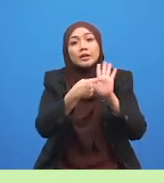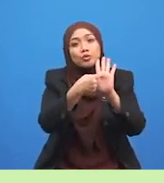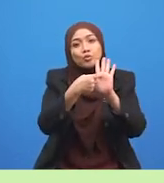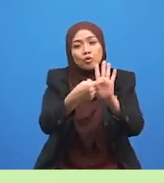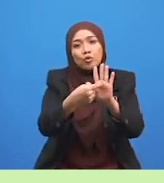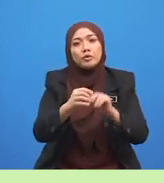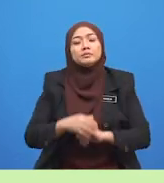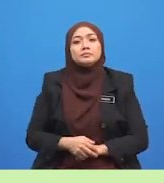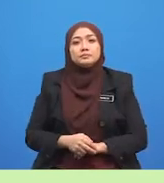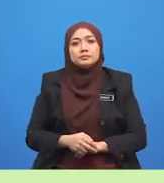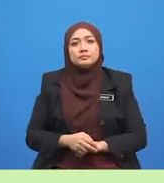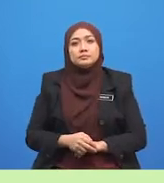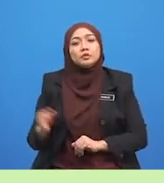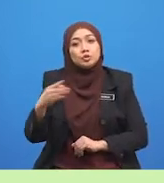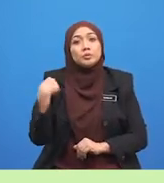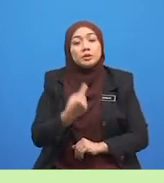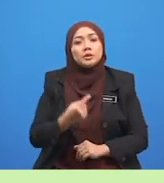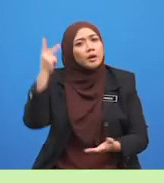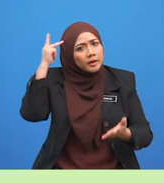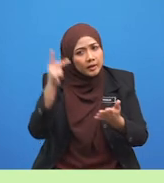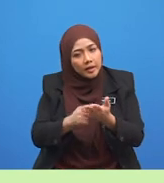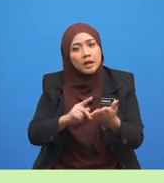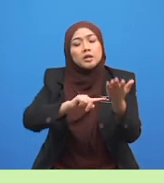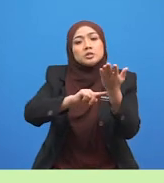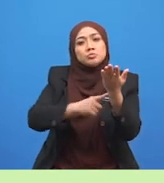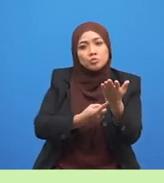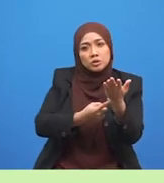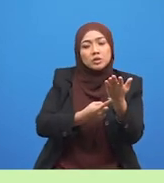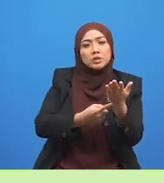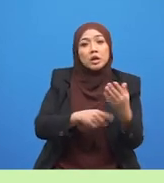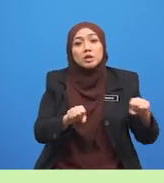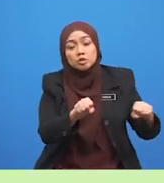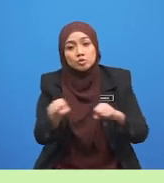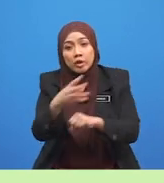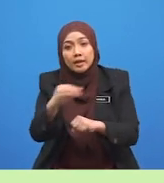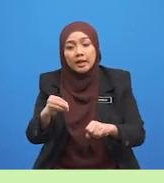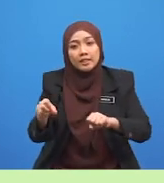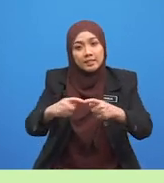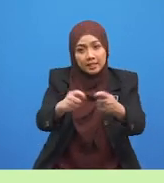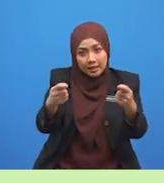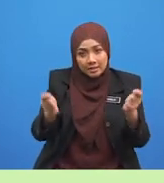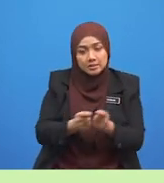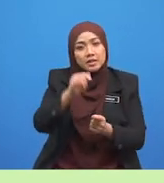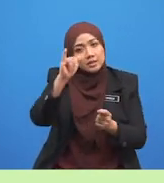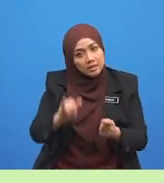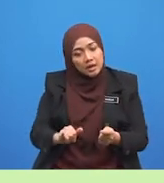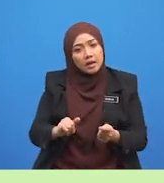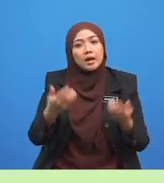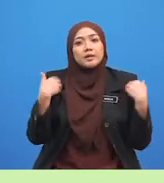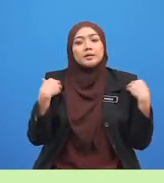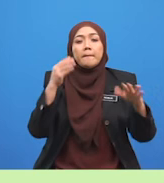Seterusnya, mari kita kenali sekali lagi lokasi dan letakkan sungai dan tasik pada peta yang cikgu